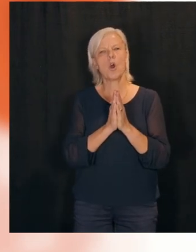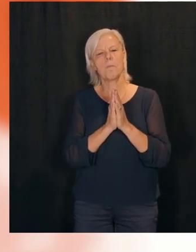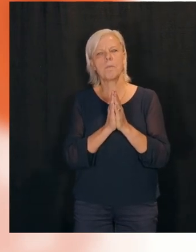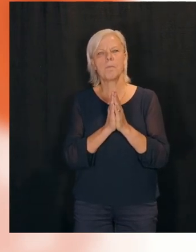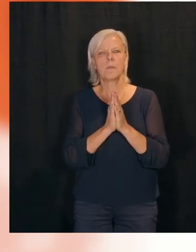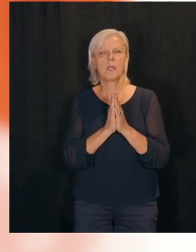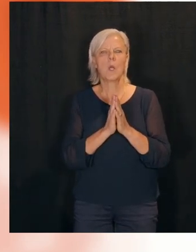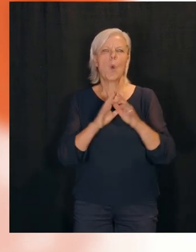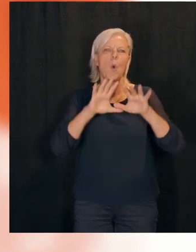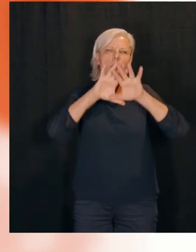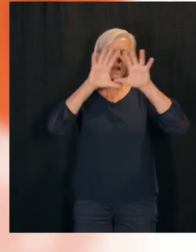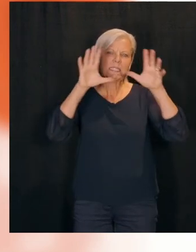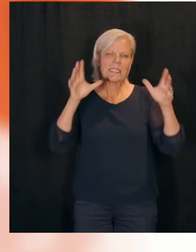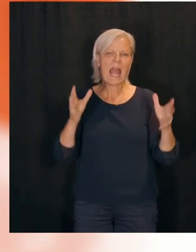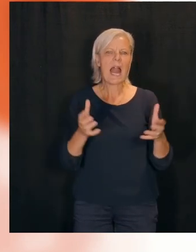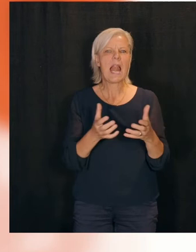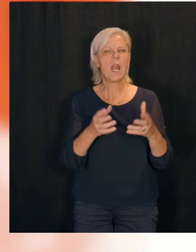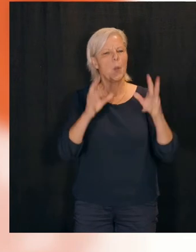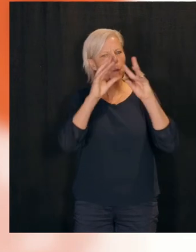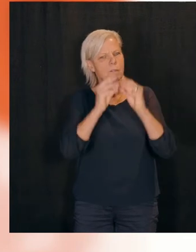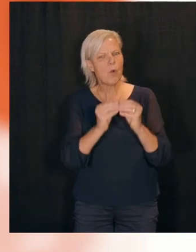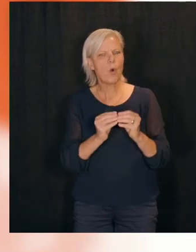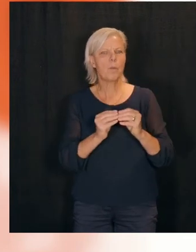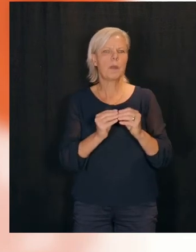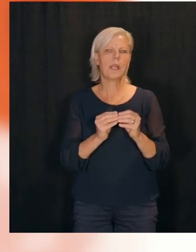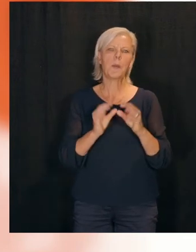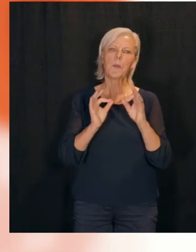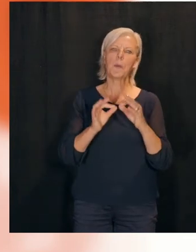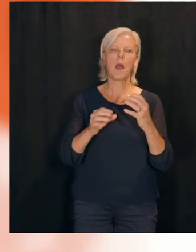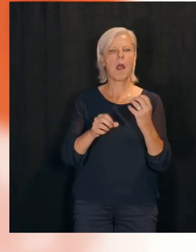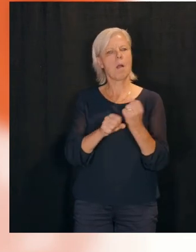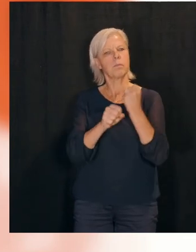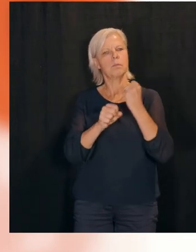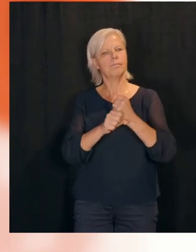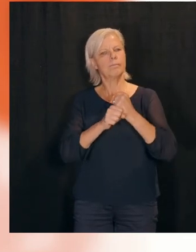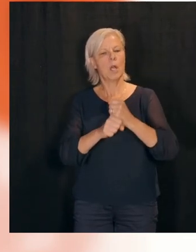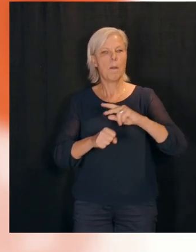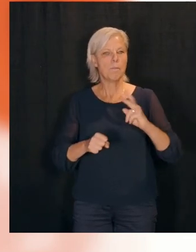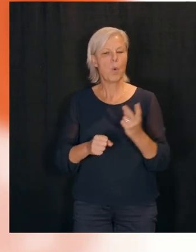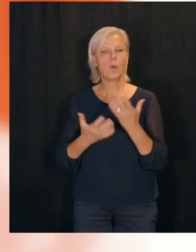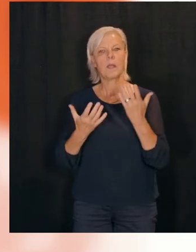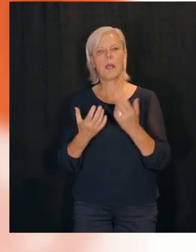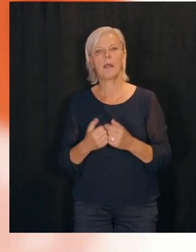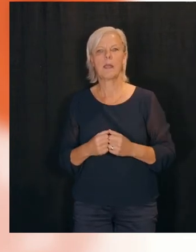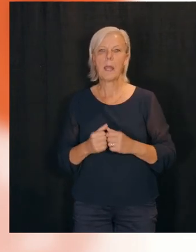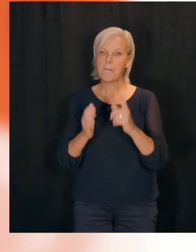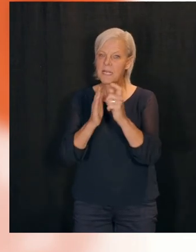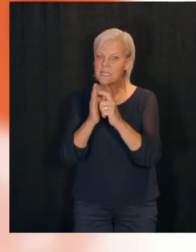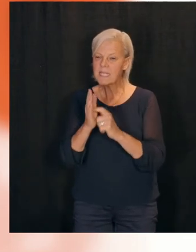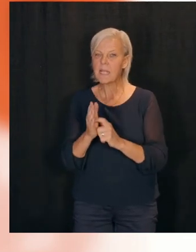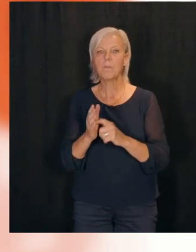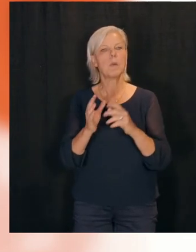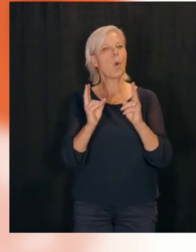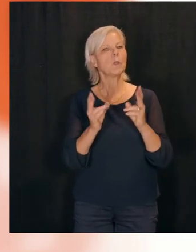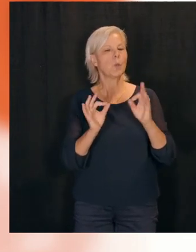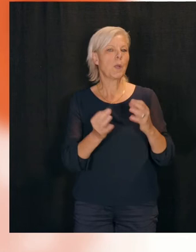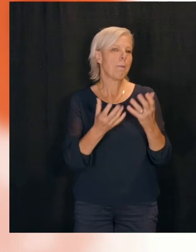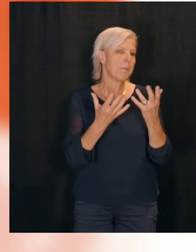universell utformning. Hur det håller på att ta plats både som princip och praktik. Och hur det förstås och praktiseras i